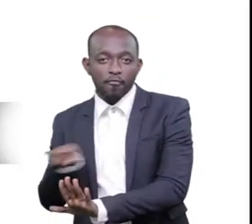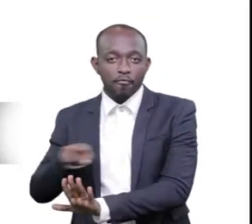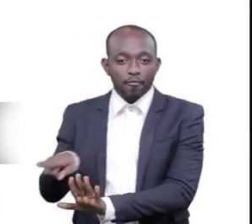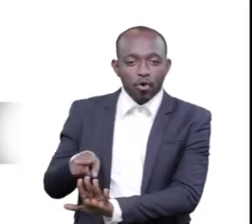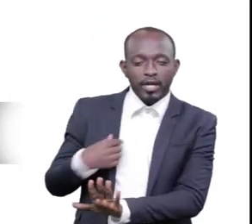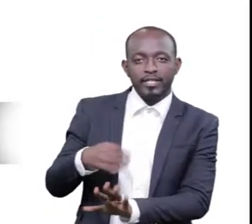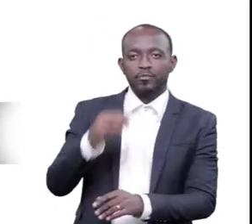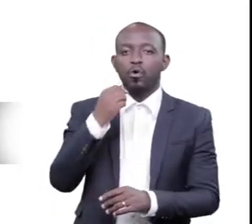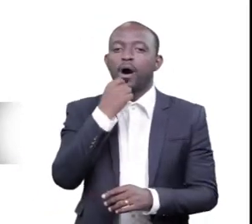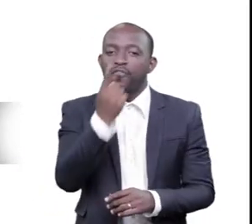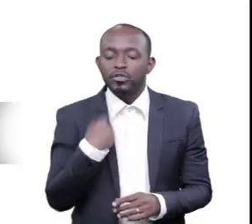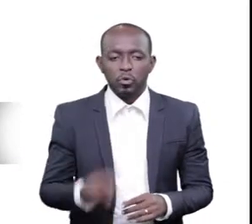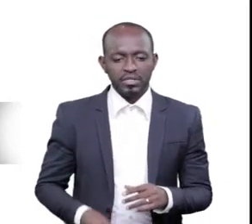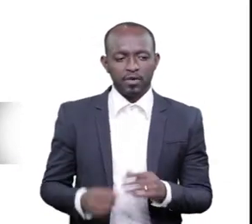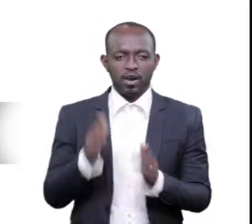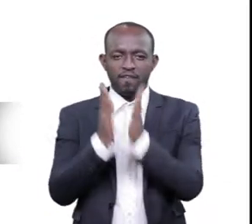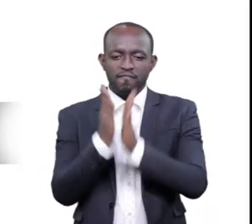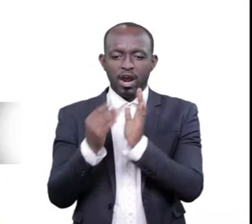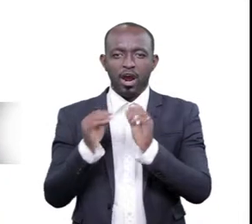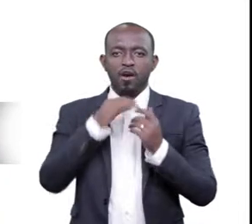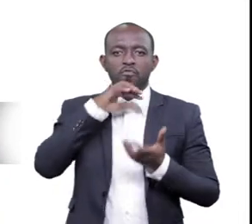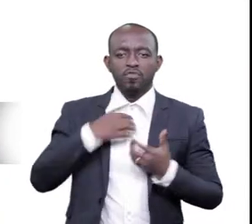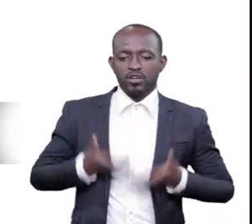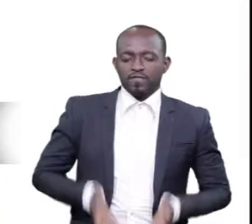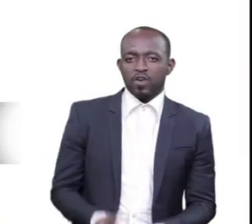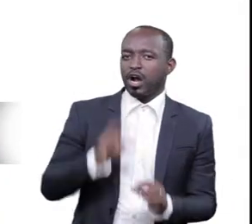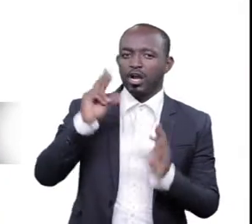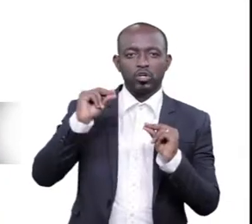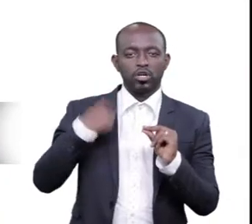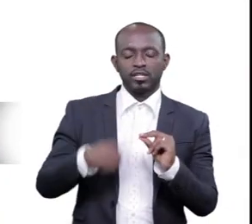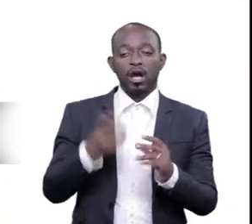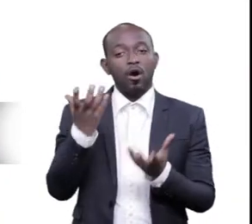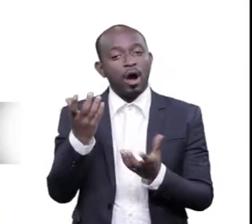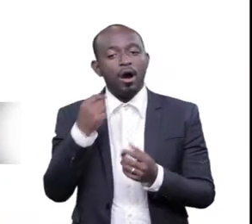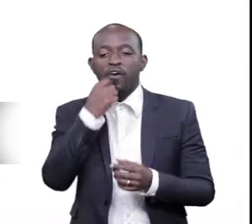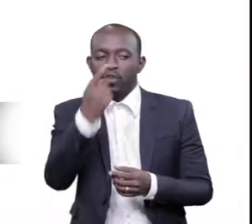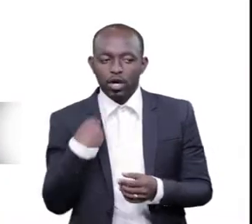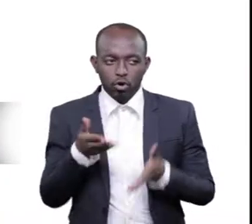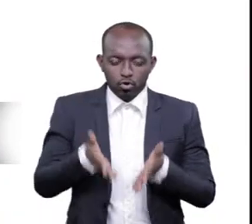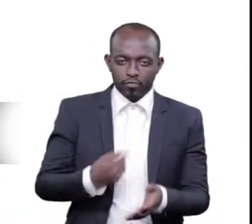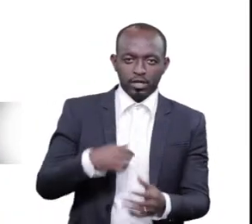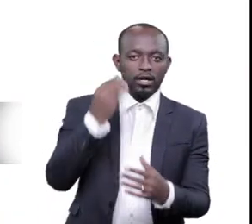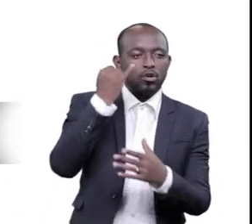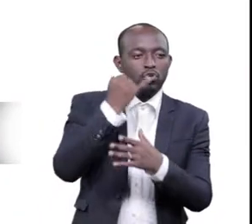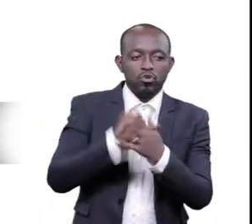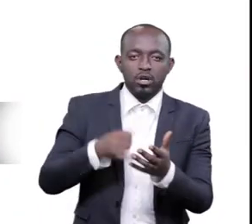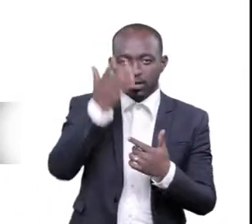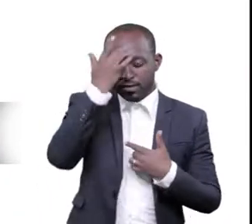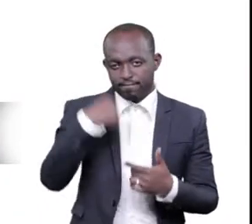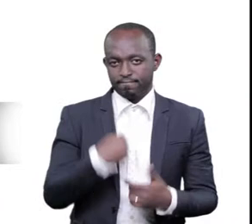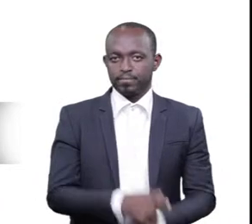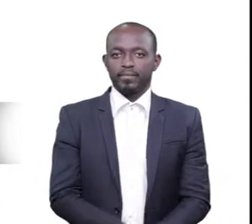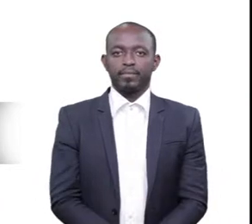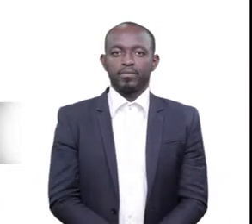ntari uwabo bahise babivugiraho ngaho ko mbanaga koko gatera sida ubwo none batangira